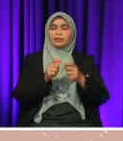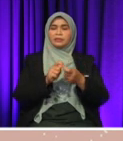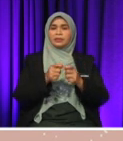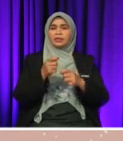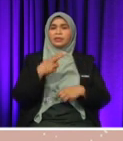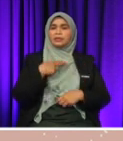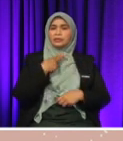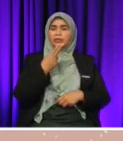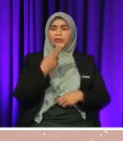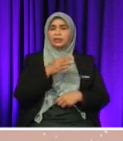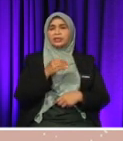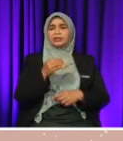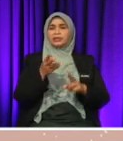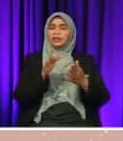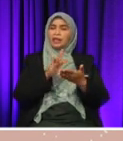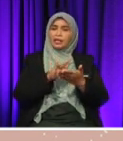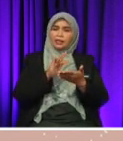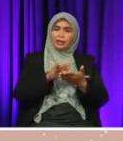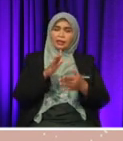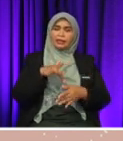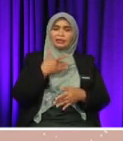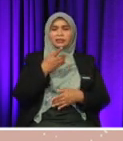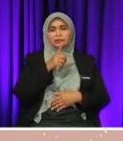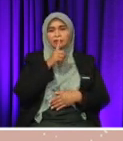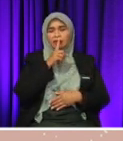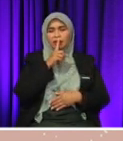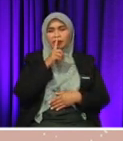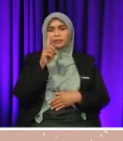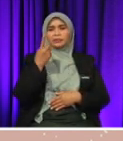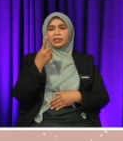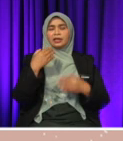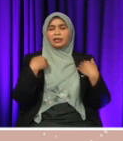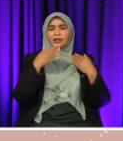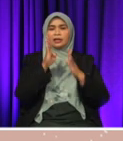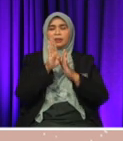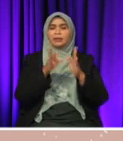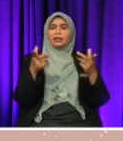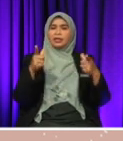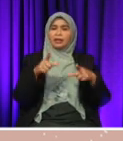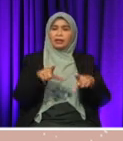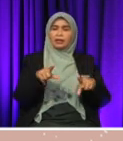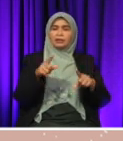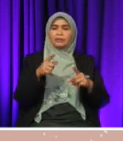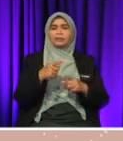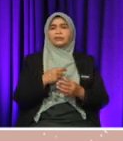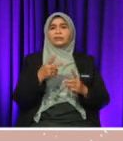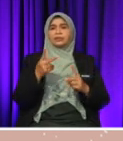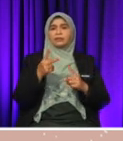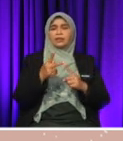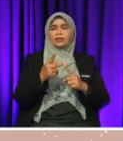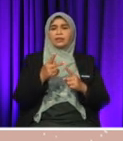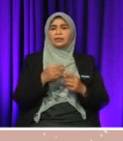sesekali sunyi mendampingi menunjukkan bahwa ada berlaku sesuatu kepada kepada